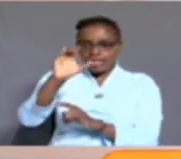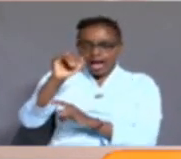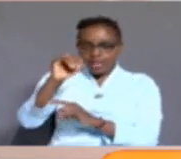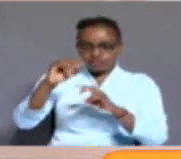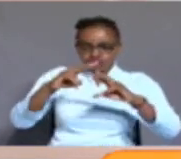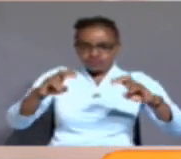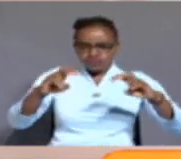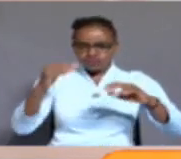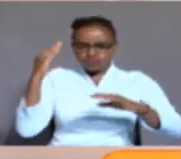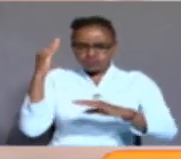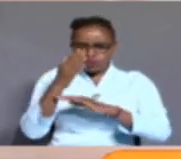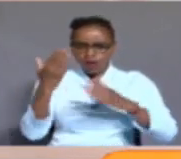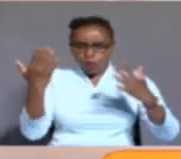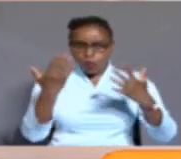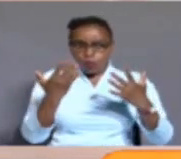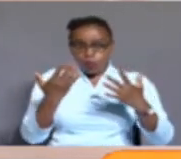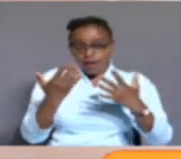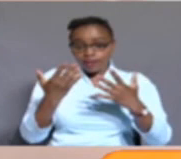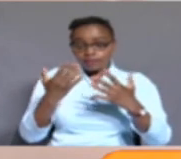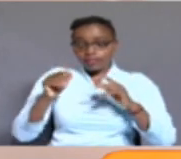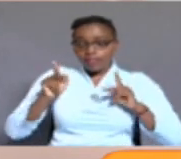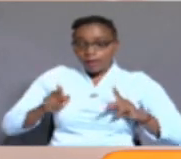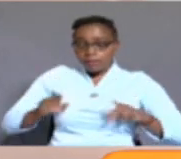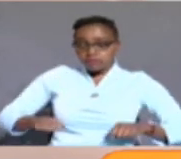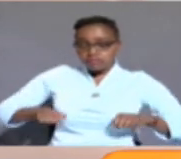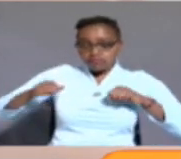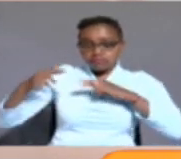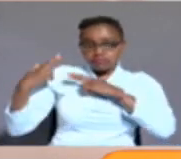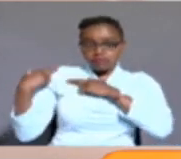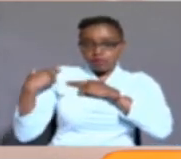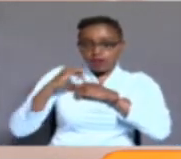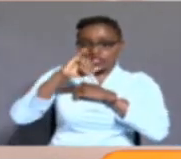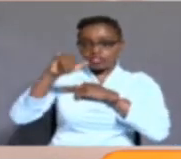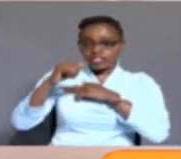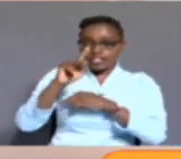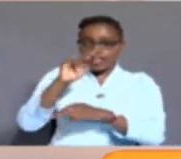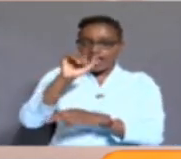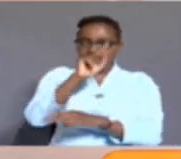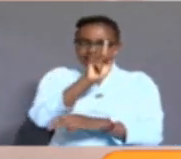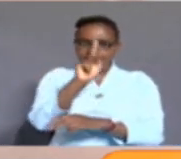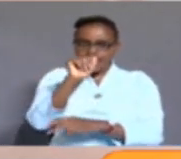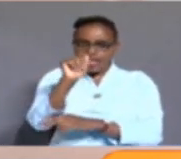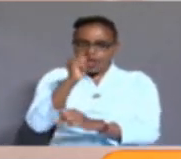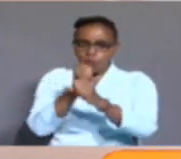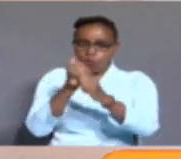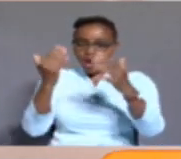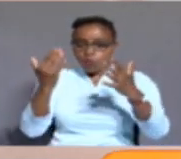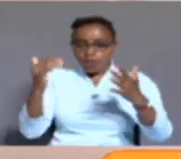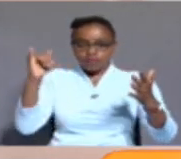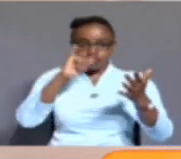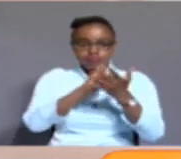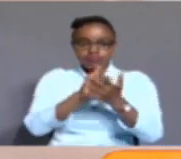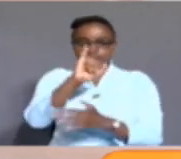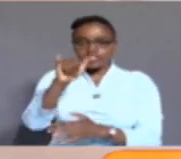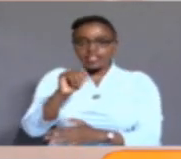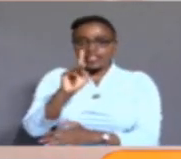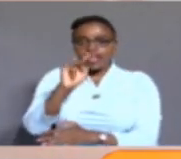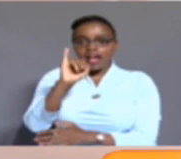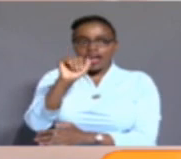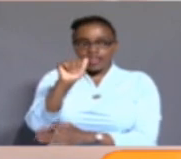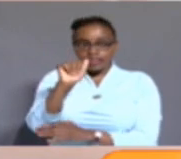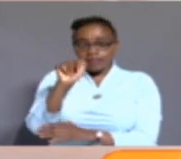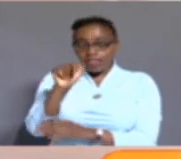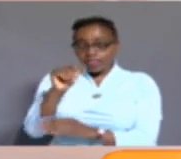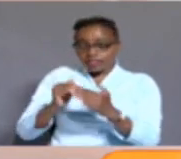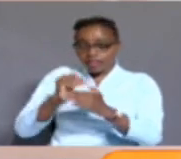sasa wakielekeza kurunzi kwa maafisa wakuu usimamizi wa viwanja vya ndege KAA wanaofanya kazi katika uwanja wa ndege wa JKIA.